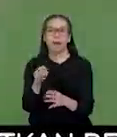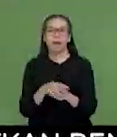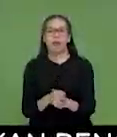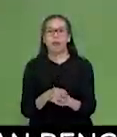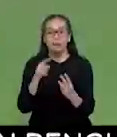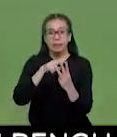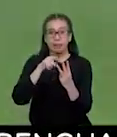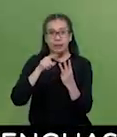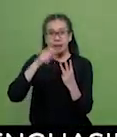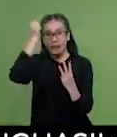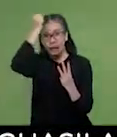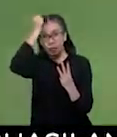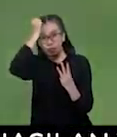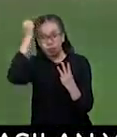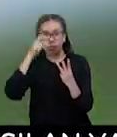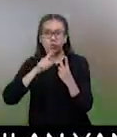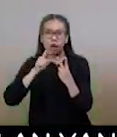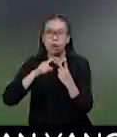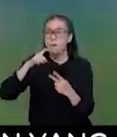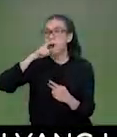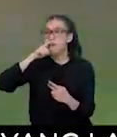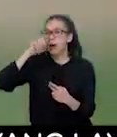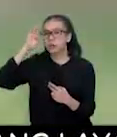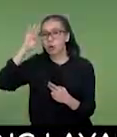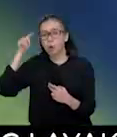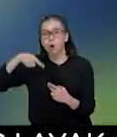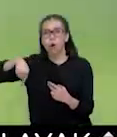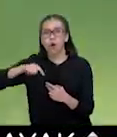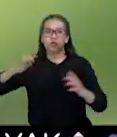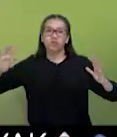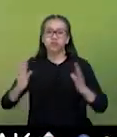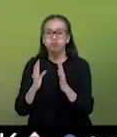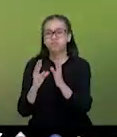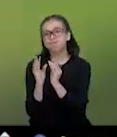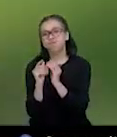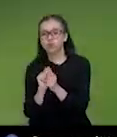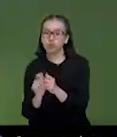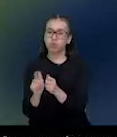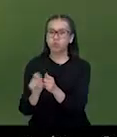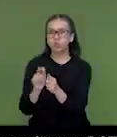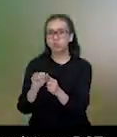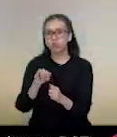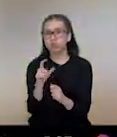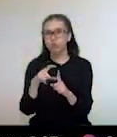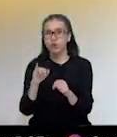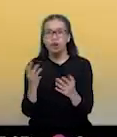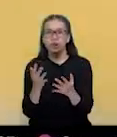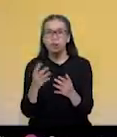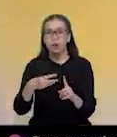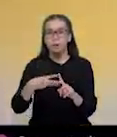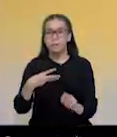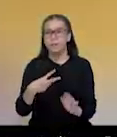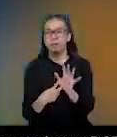Tiga ibu dan seorang pria yang tengah asik berjudi di tengah perkebunan sawit Desa Sulawangi, Kecamatan Tanjung Kemuning, Kabupaten Kaur Bengkulu,